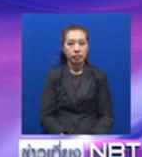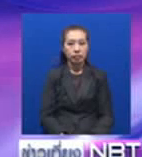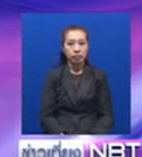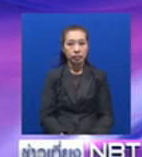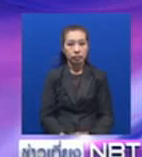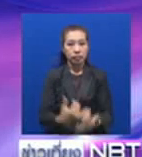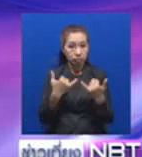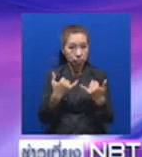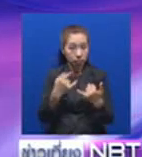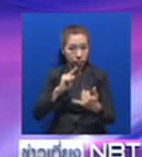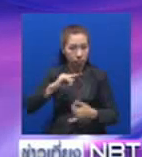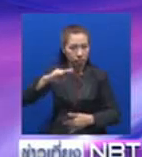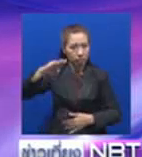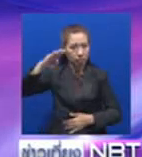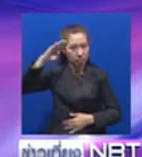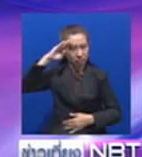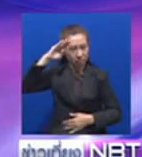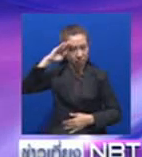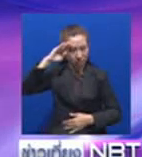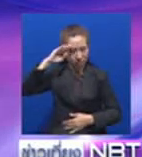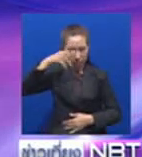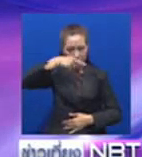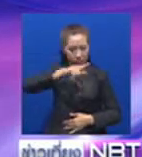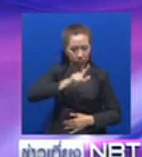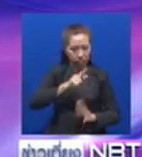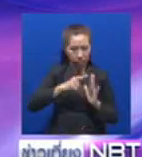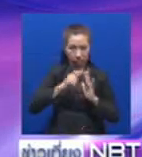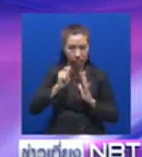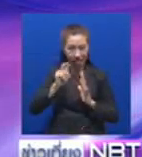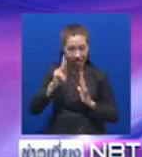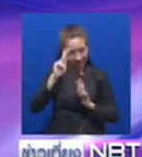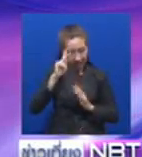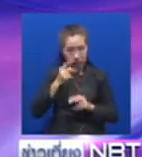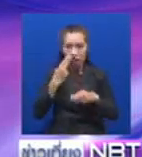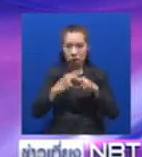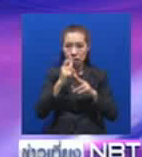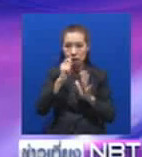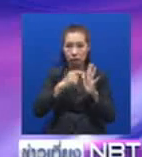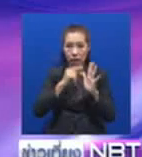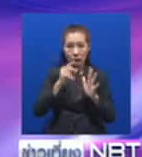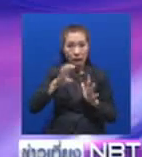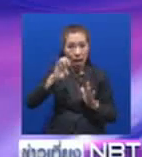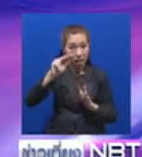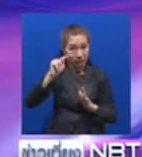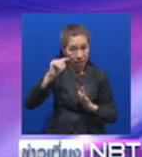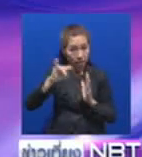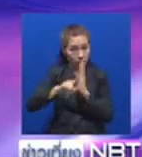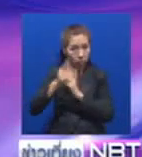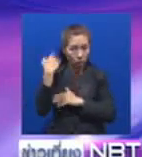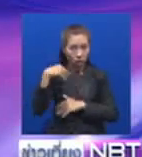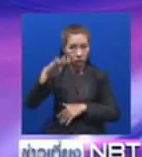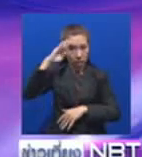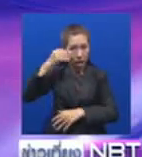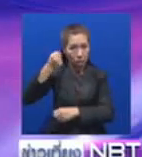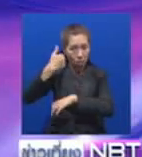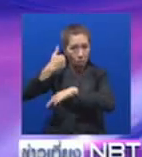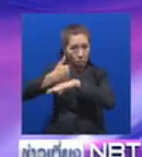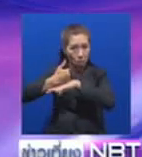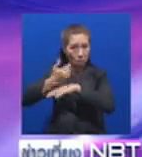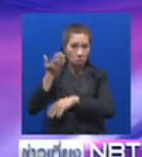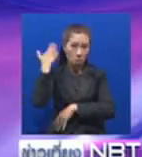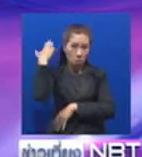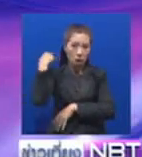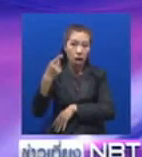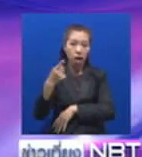พลเอกอาทิตยกำลังเอกอดีตผู้บัญชาการทหารบกและผู้บัญชาการทหารสูงสุดถึงแก่อนิจกรรมด้วยอายุ 90ปีเมื่อช่วง